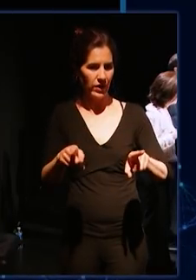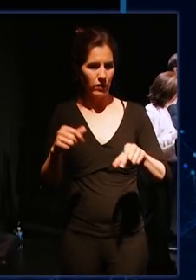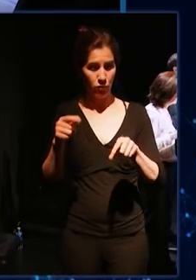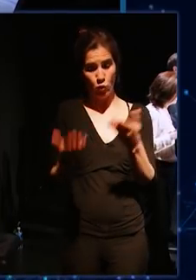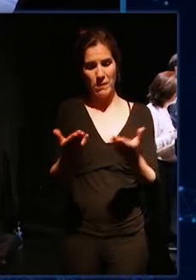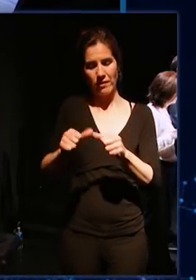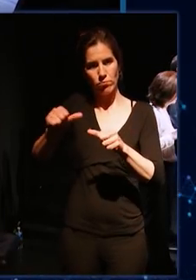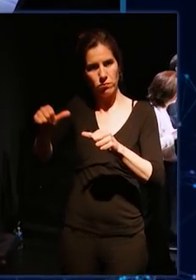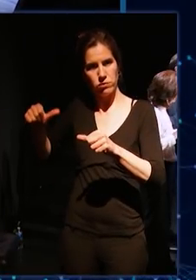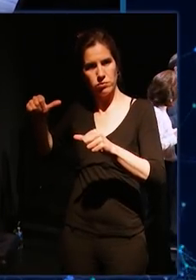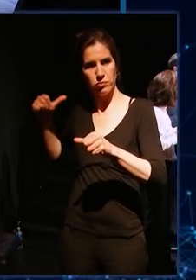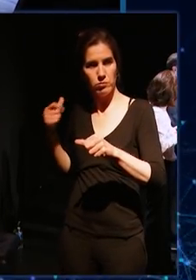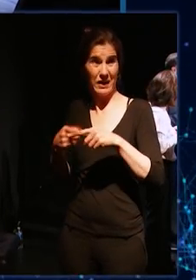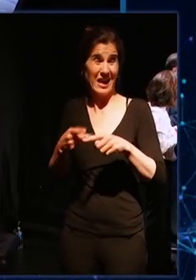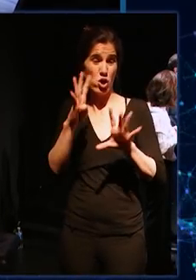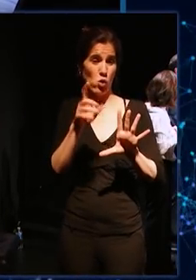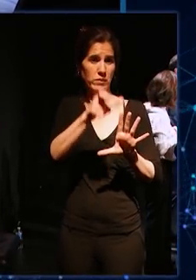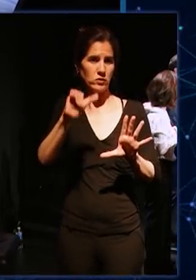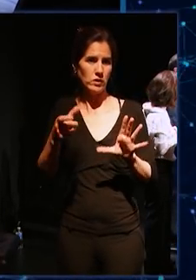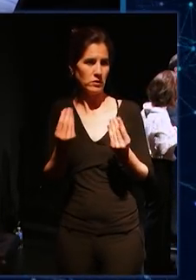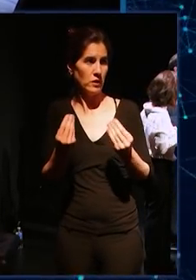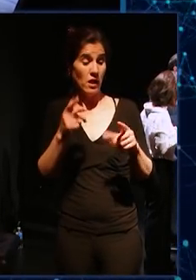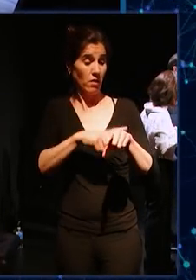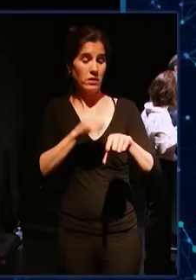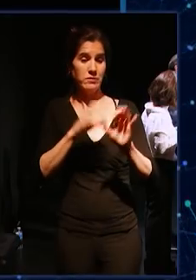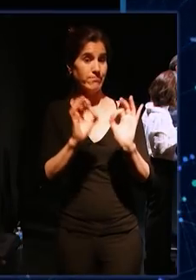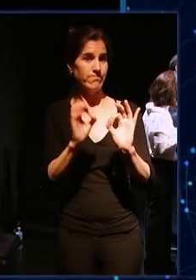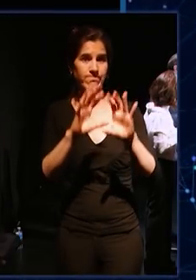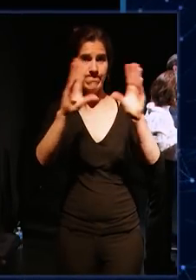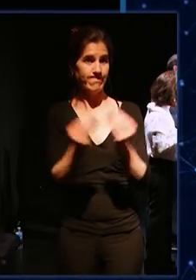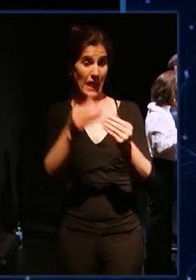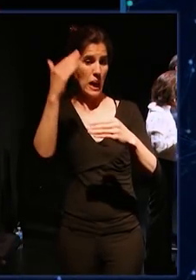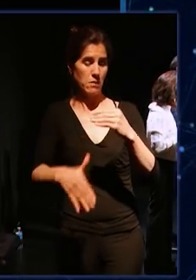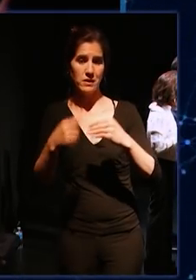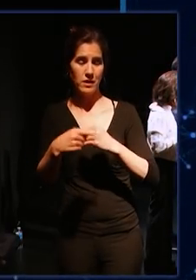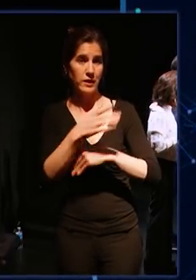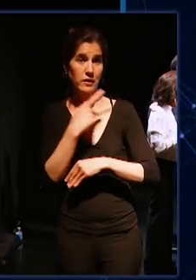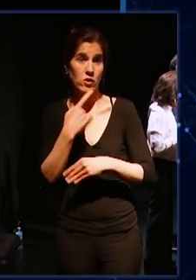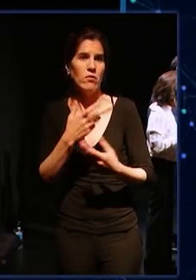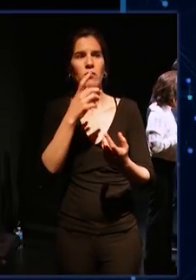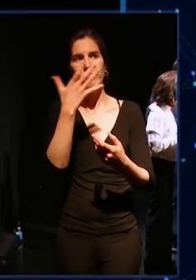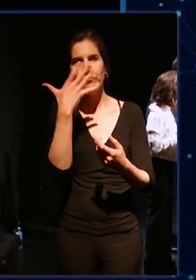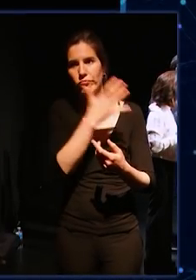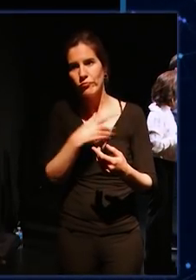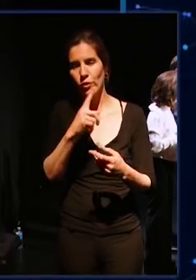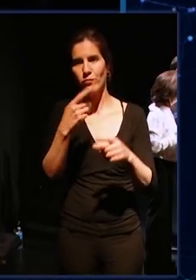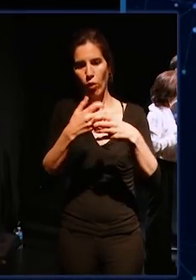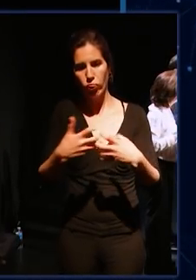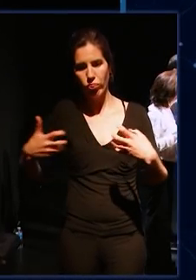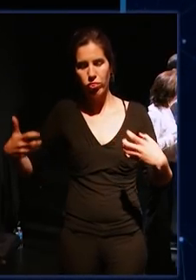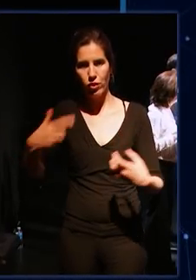i candidates aquí per explicar moltes coses i tenim un temps limitat perquè tampoc volem que això s'eternitzi i